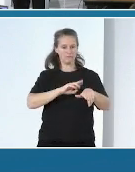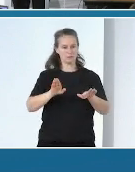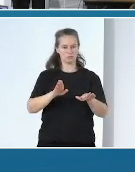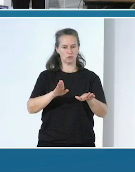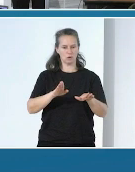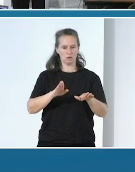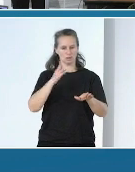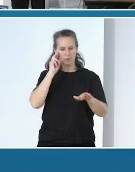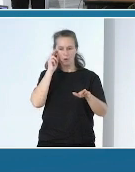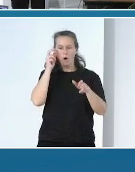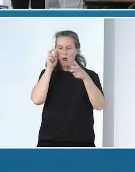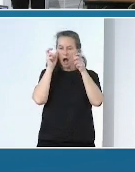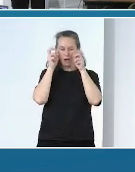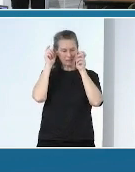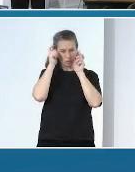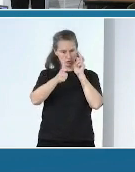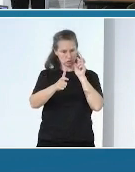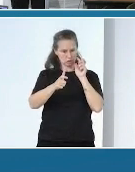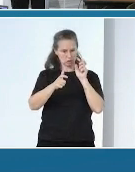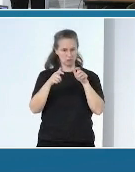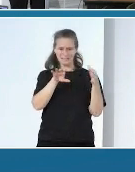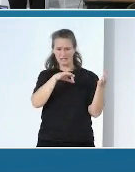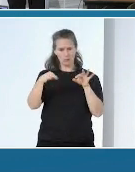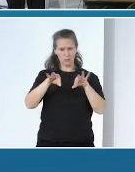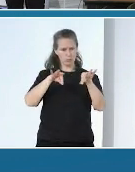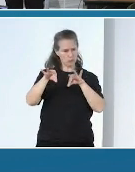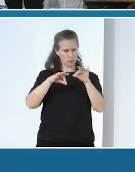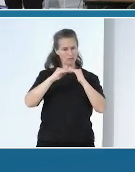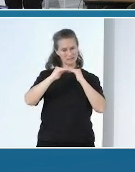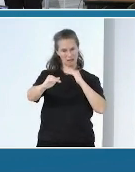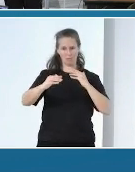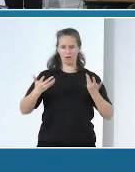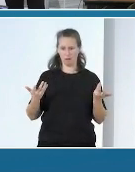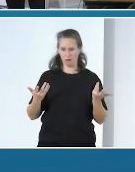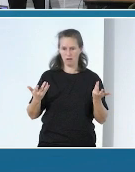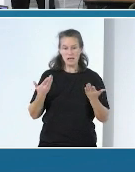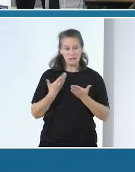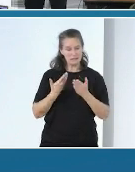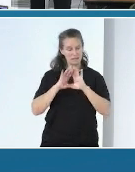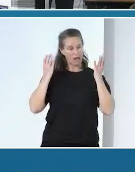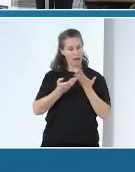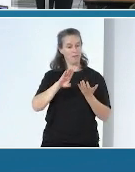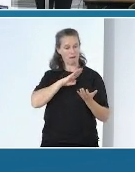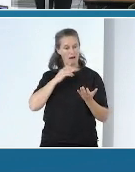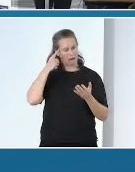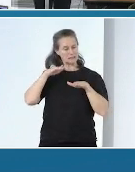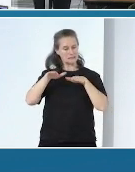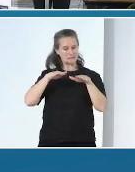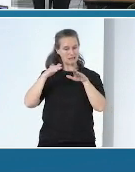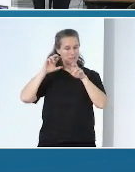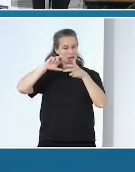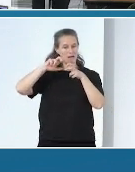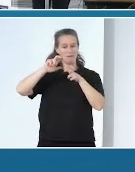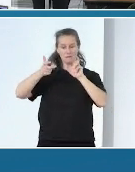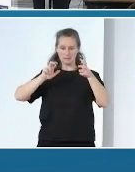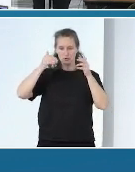regard incohérent. Le regard est toujours régulé, stabilisé, voilà. Et ça, c'est grâce à notre système vestibulaire. Et